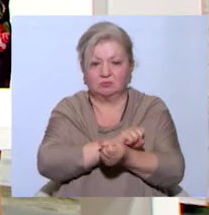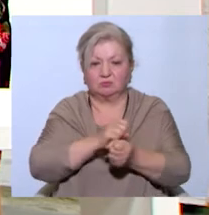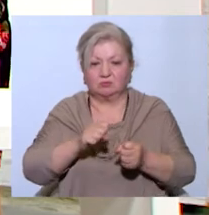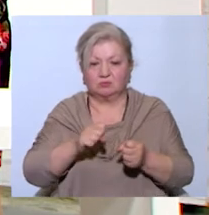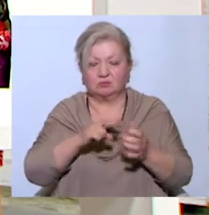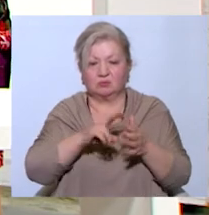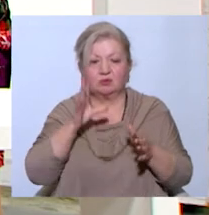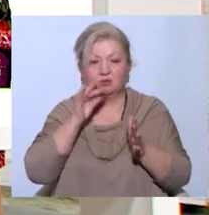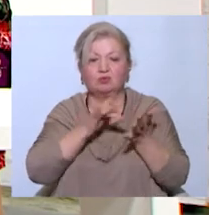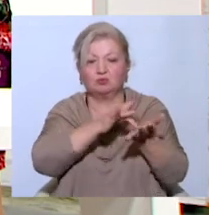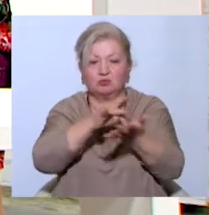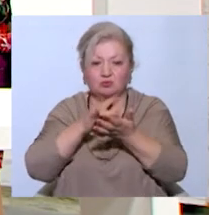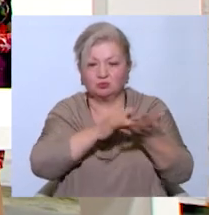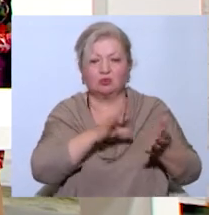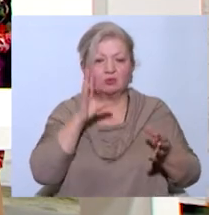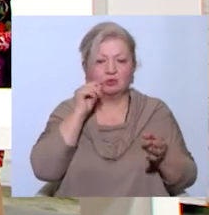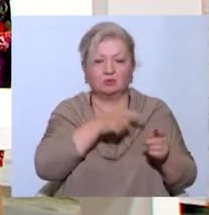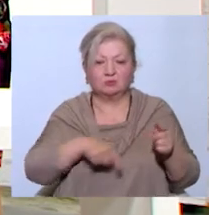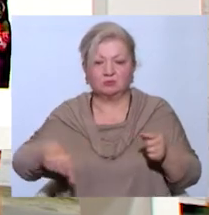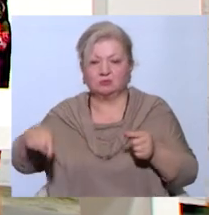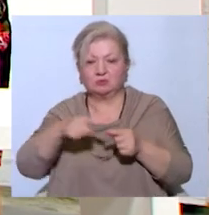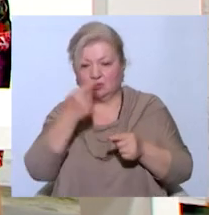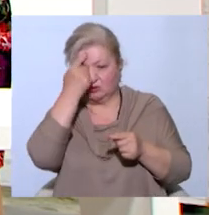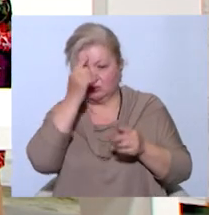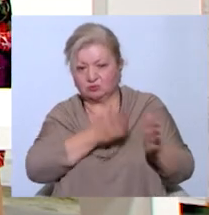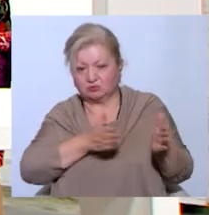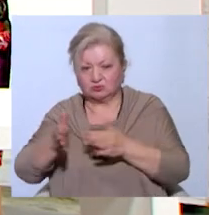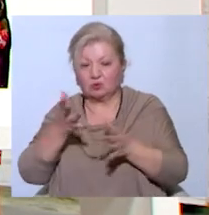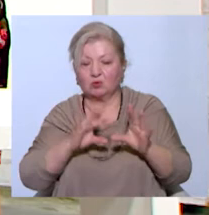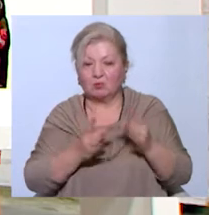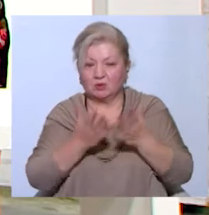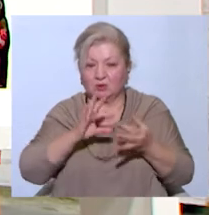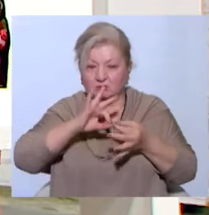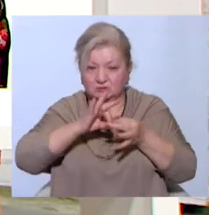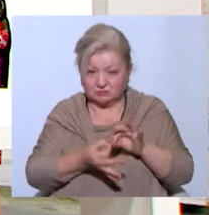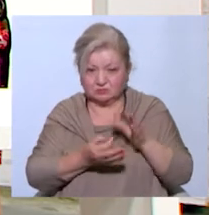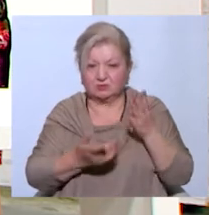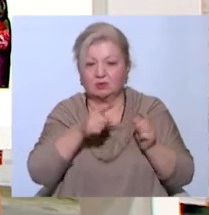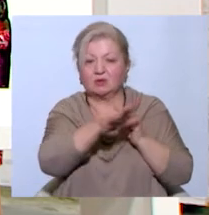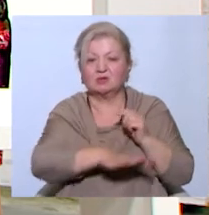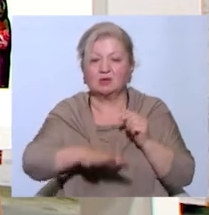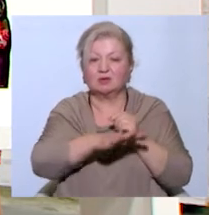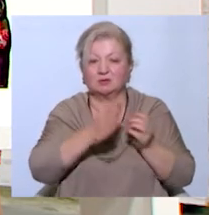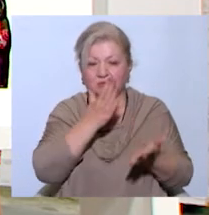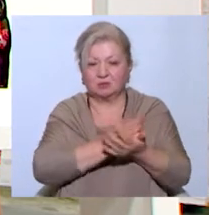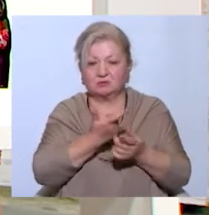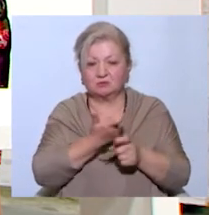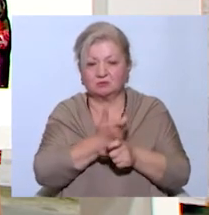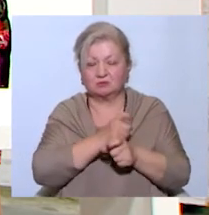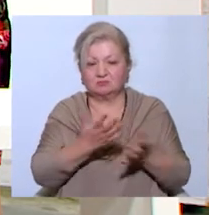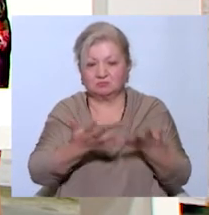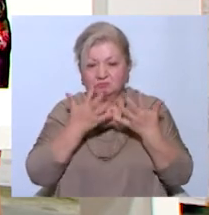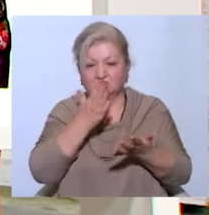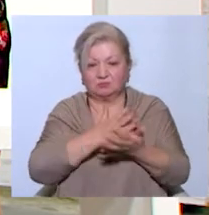ისინი გადაადგილდებოდნენ ინდოეთის ოკეანისკენ. მაგრამ თუ უფრო დავკონკრეტდებით, ტერიტორია არის ორი მომხიბვლელი იმ